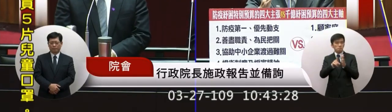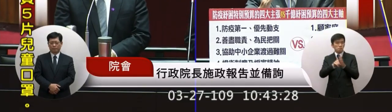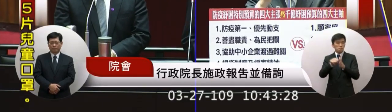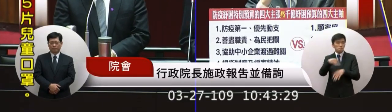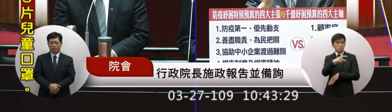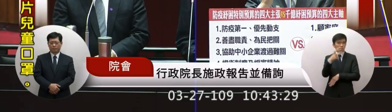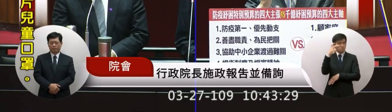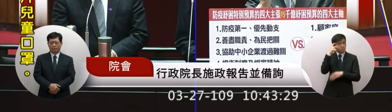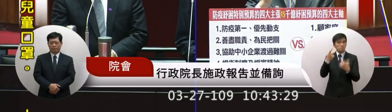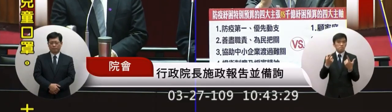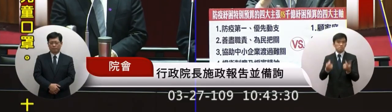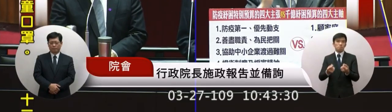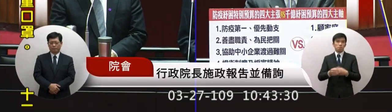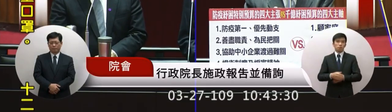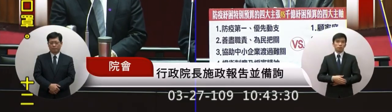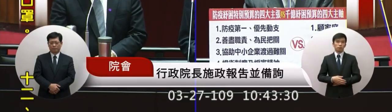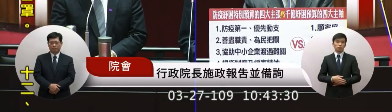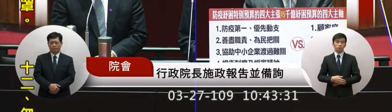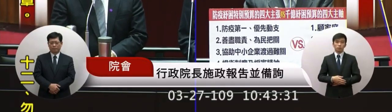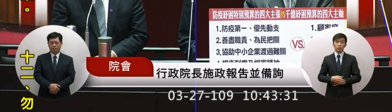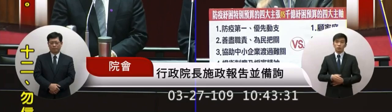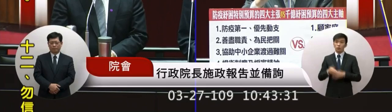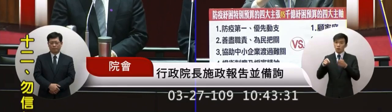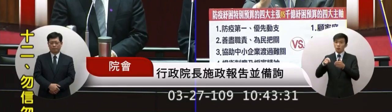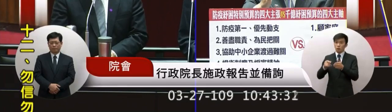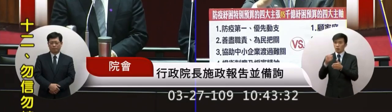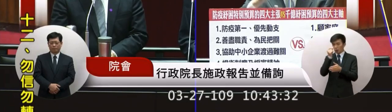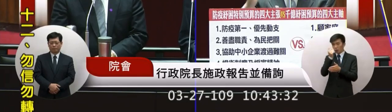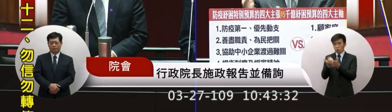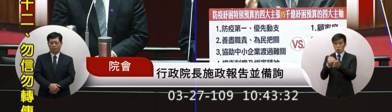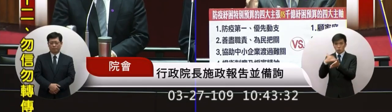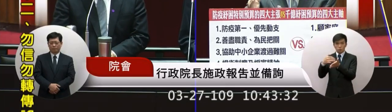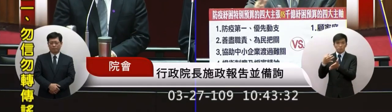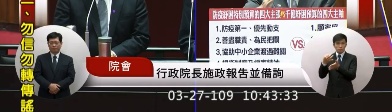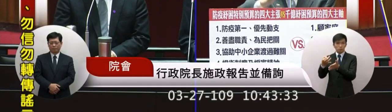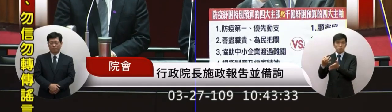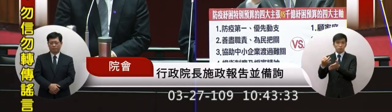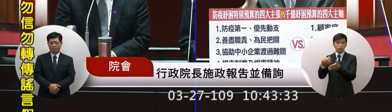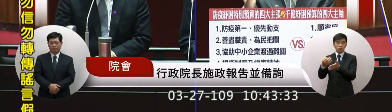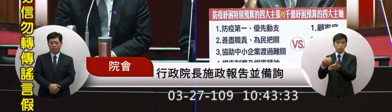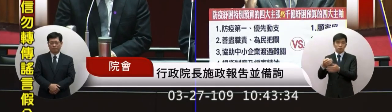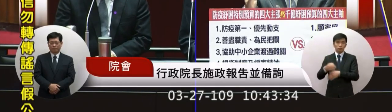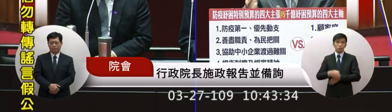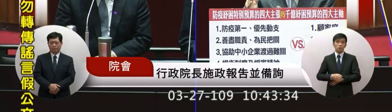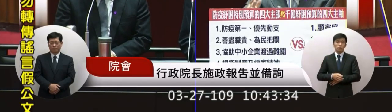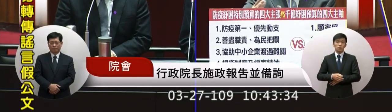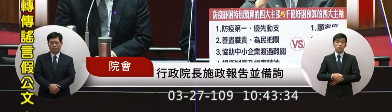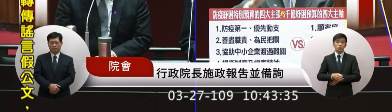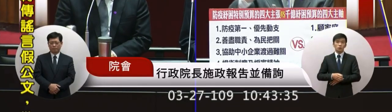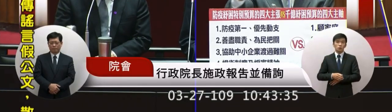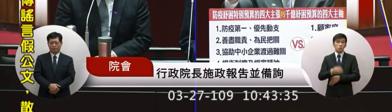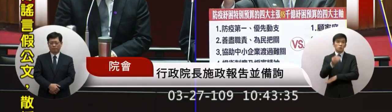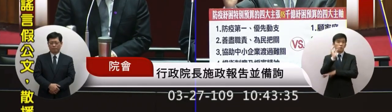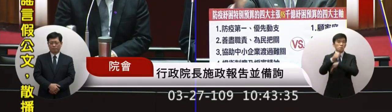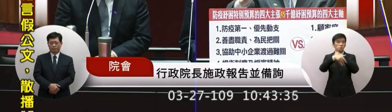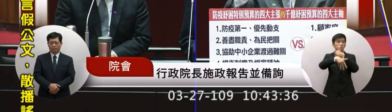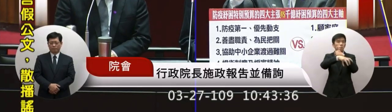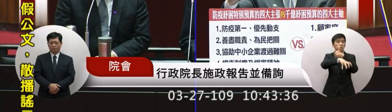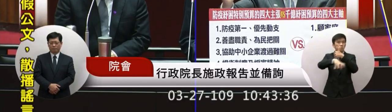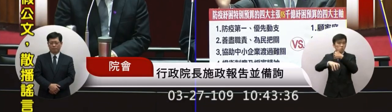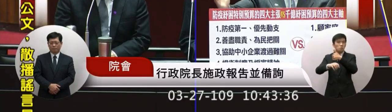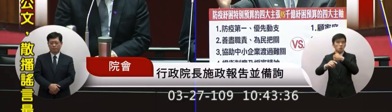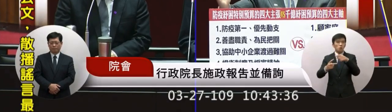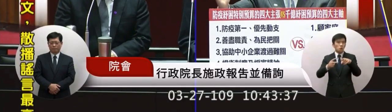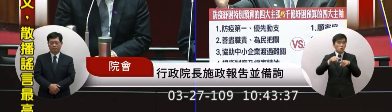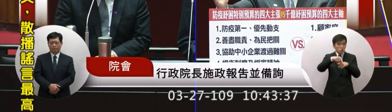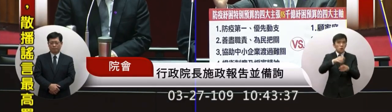不管如何，总以这特别医生来头底，一定袂使跨部会，甚至袂使。